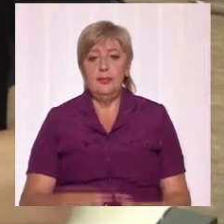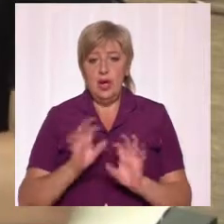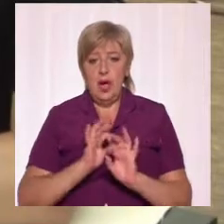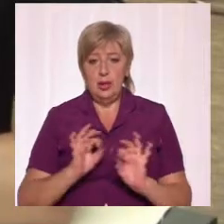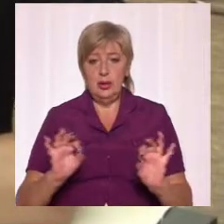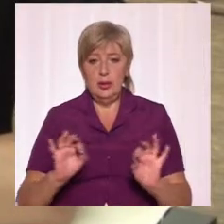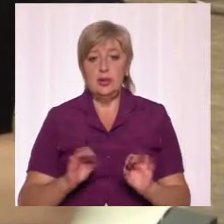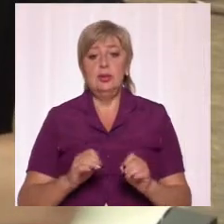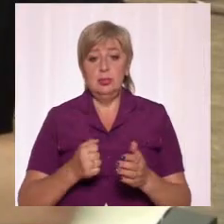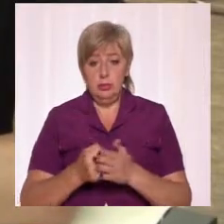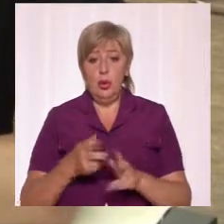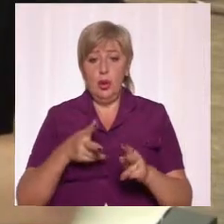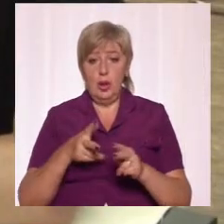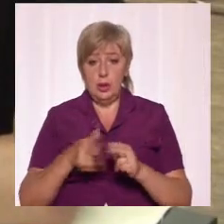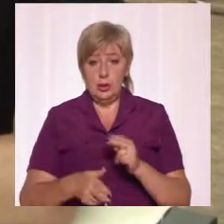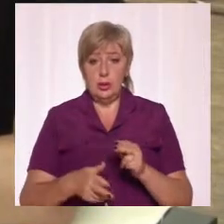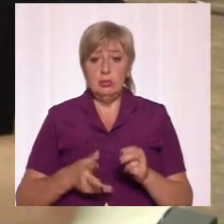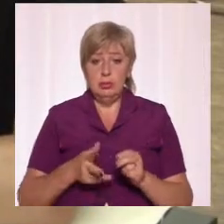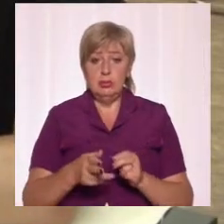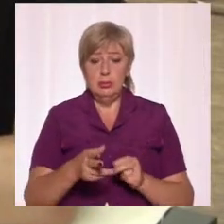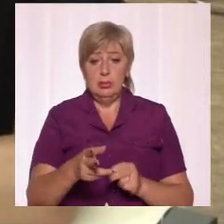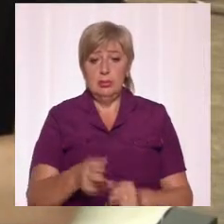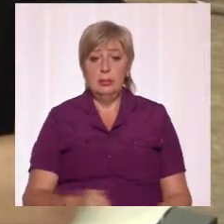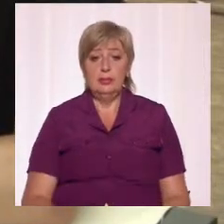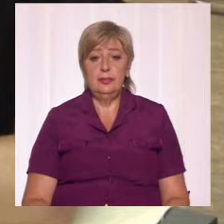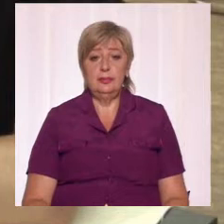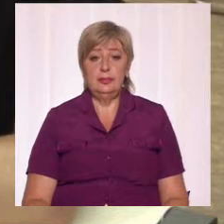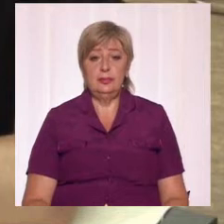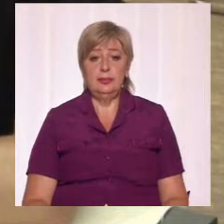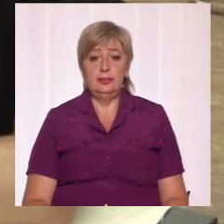mm-hmm. до конца ножничками. Срізай.